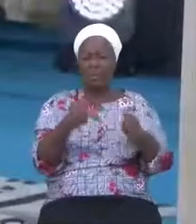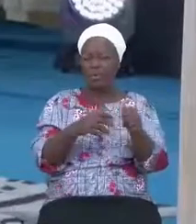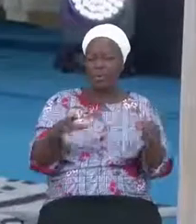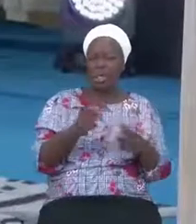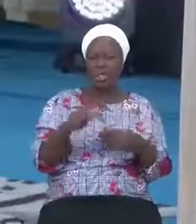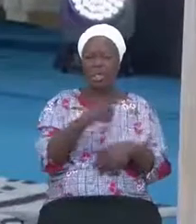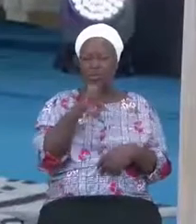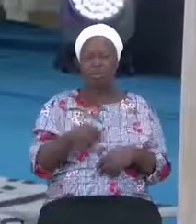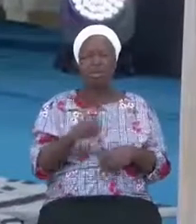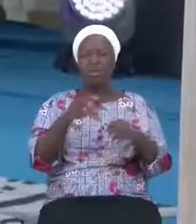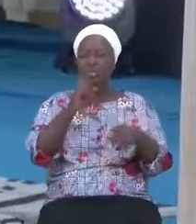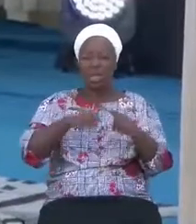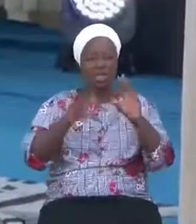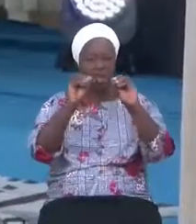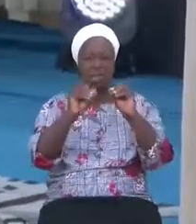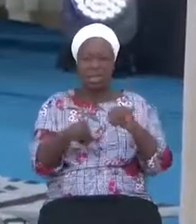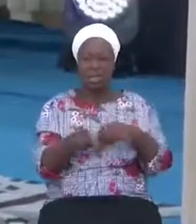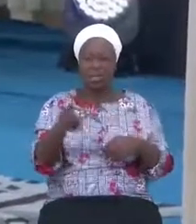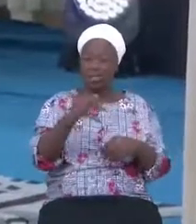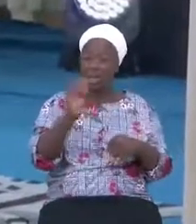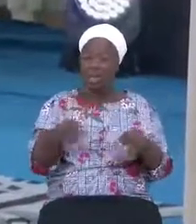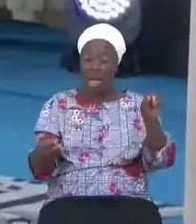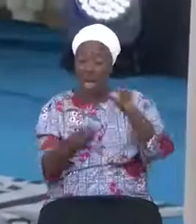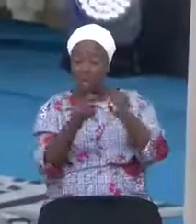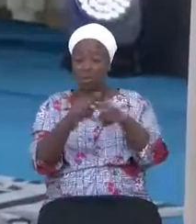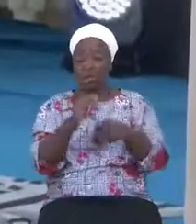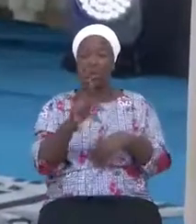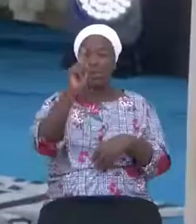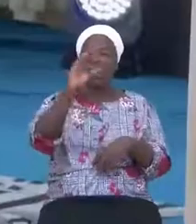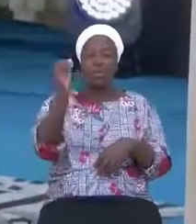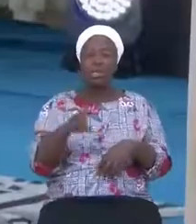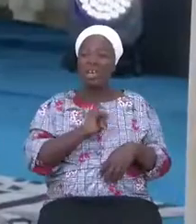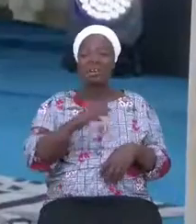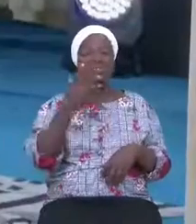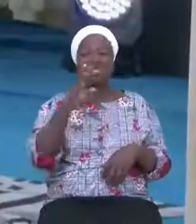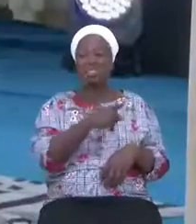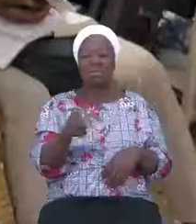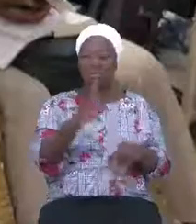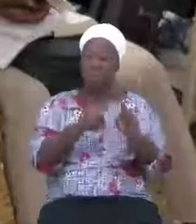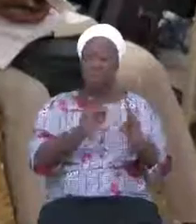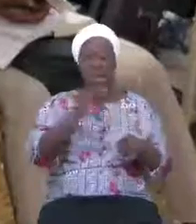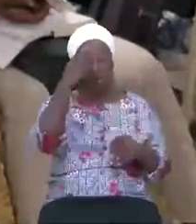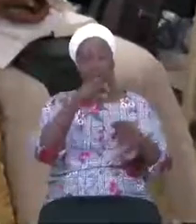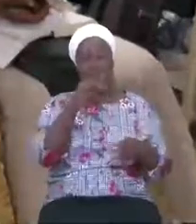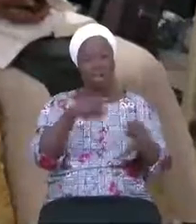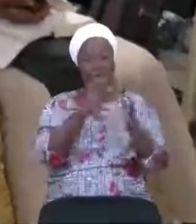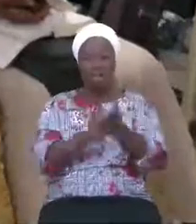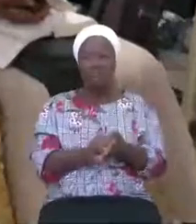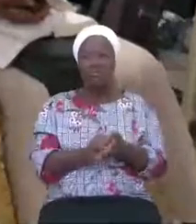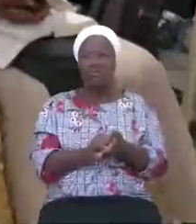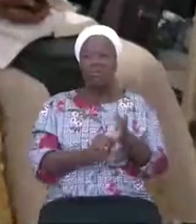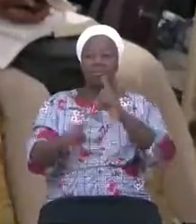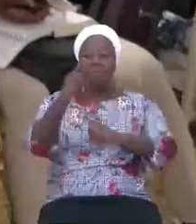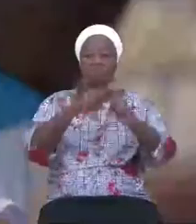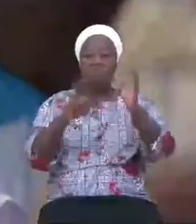plus enseignables, ces personnes. Et vous ne pouvez plus ajouter à leur pourcentage. J'ai pitié d'eux. Je sais que tu n'es pas comme ça. Je ne suis pas comme